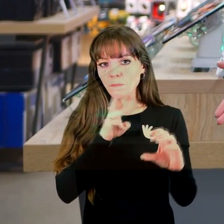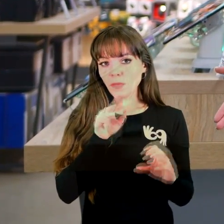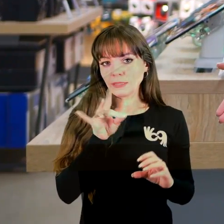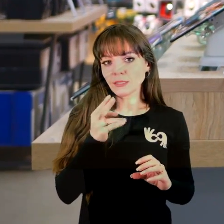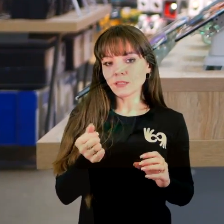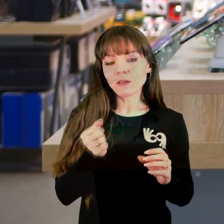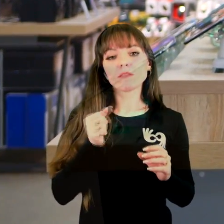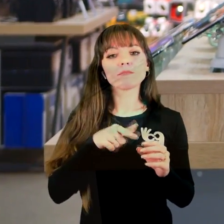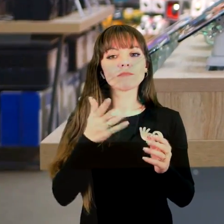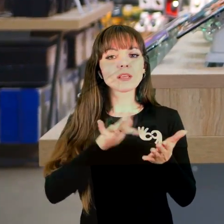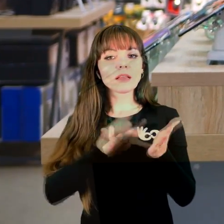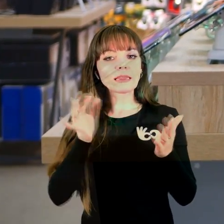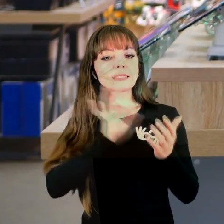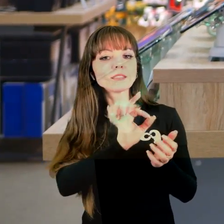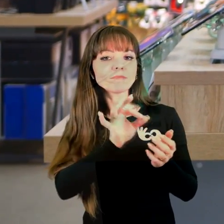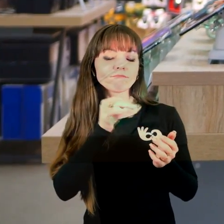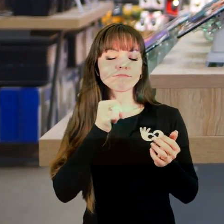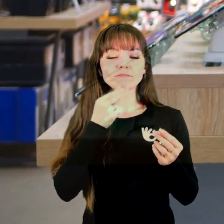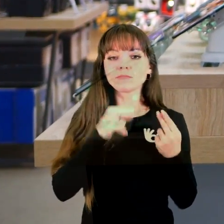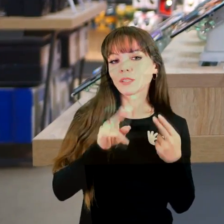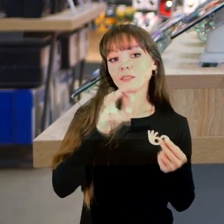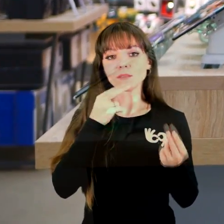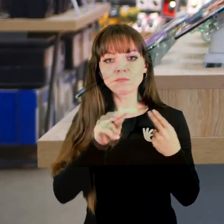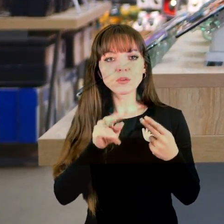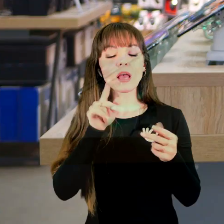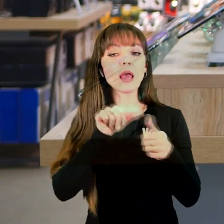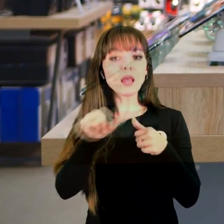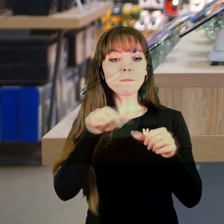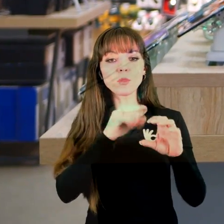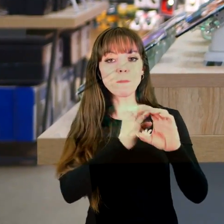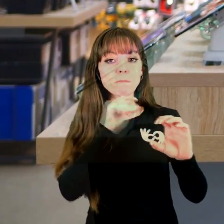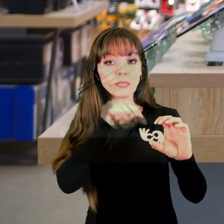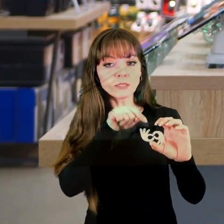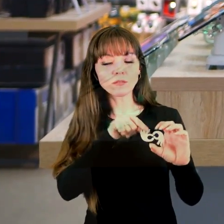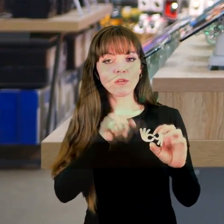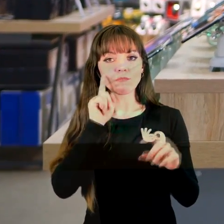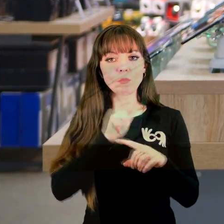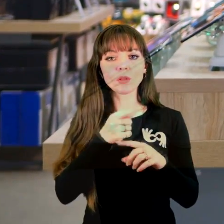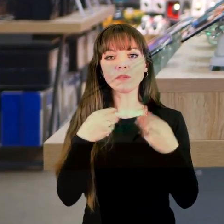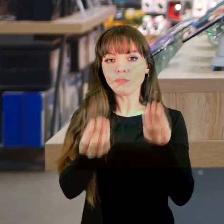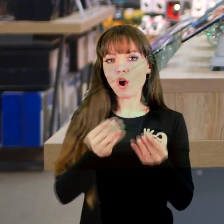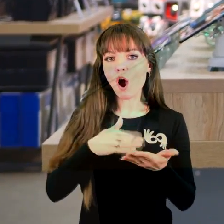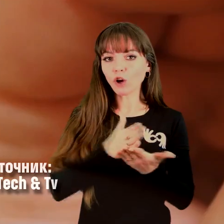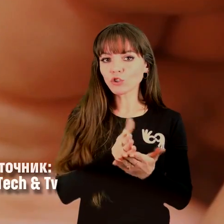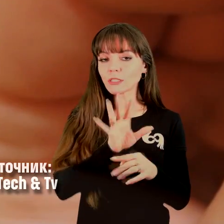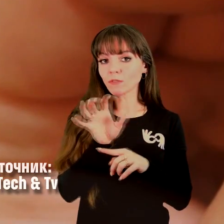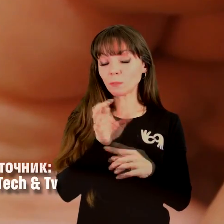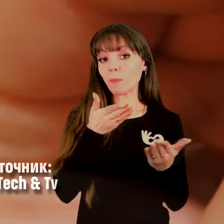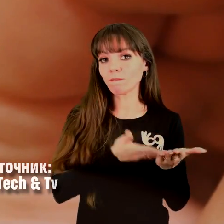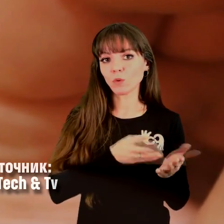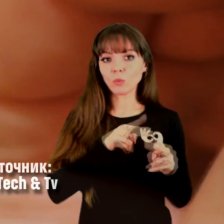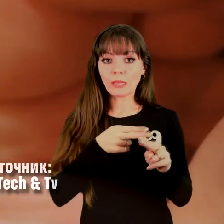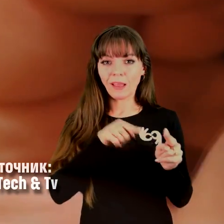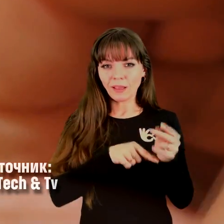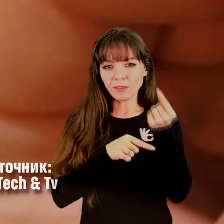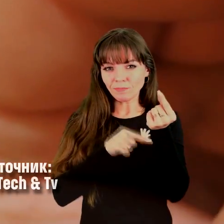классными ни были линзы и сколько бы света ни проходило через диафрагму, именно матрица по большей части определяет качество снимка. Вот она. На